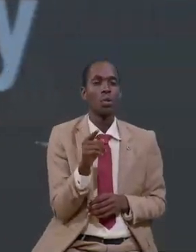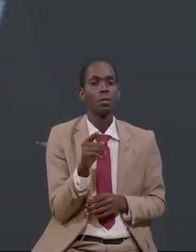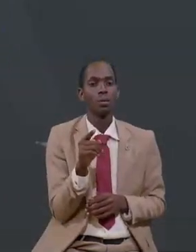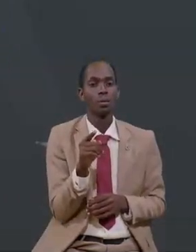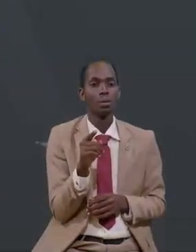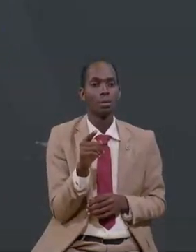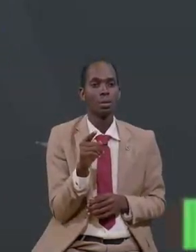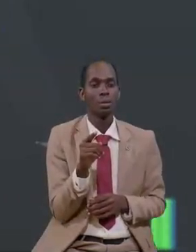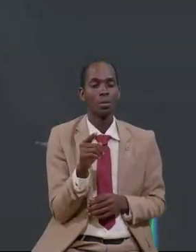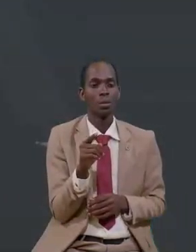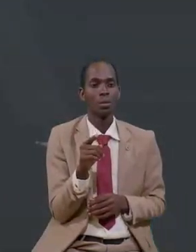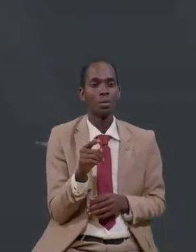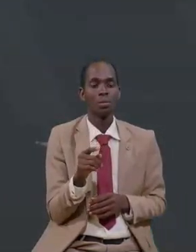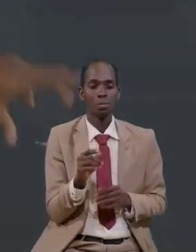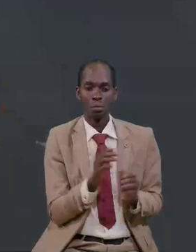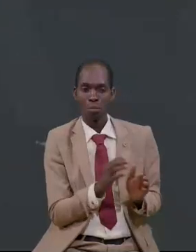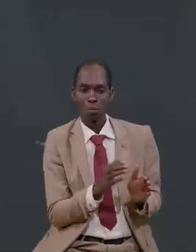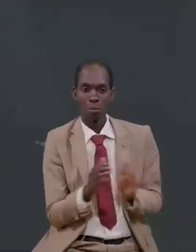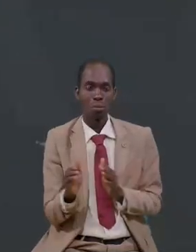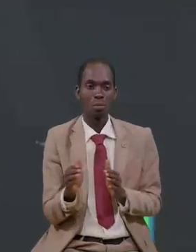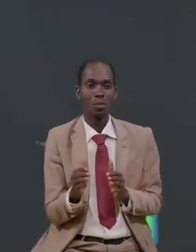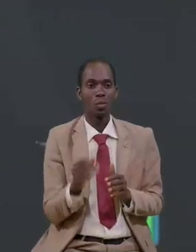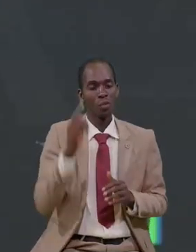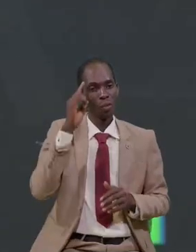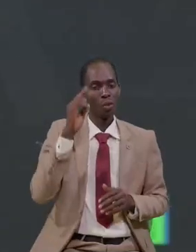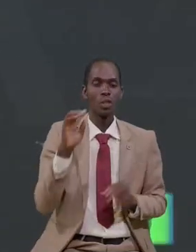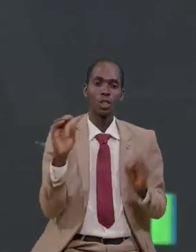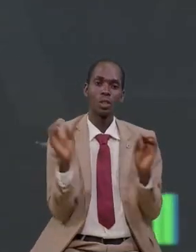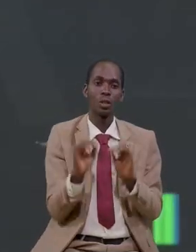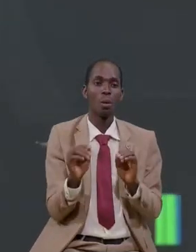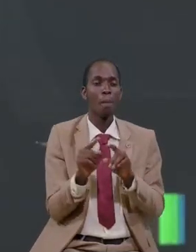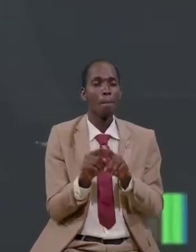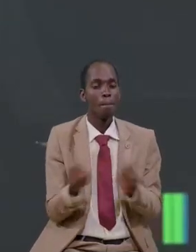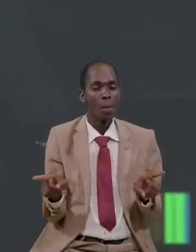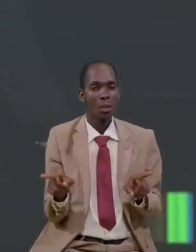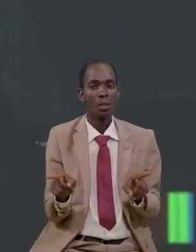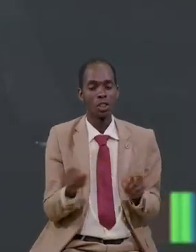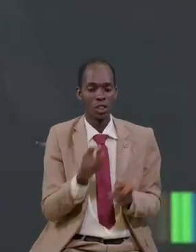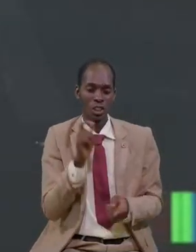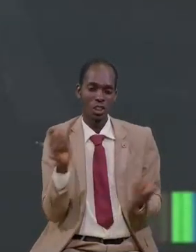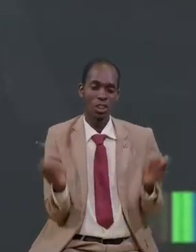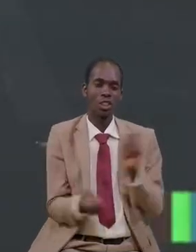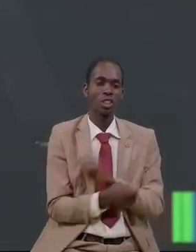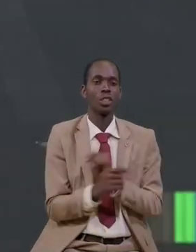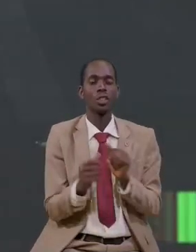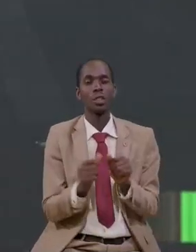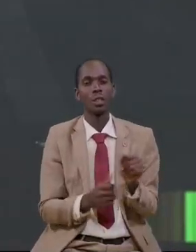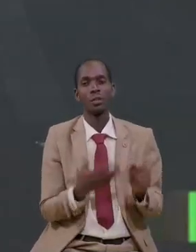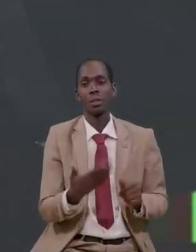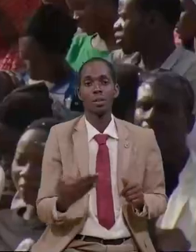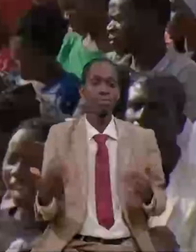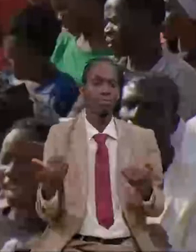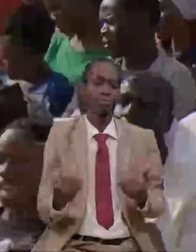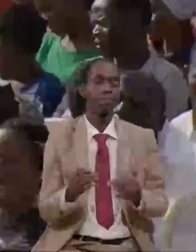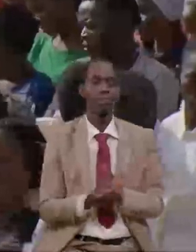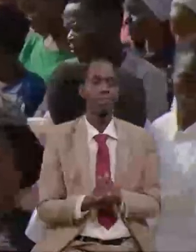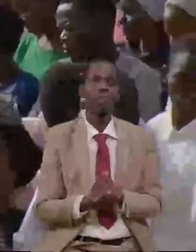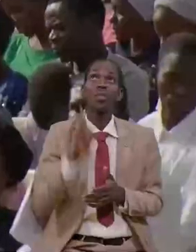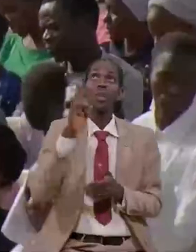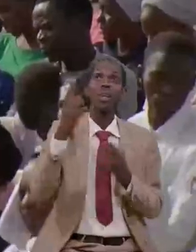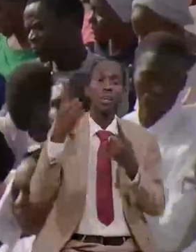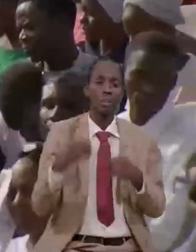Tu n'es destiné à rien. Mais, tournez la table. Il vient maintenant vivre en toi